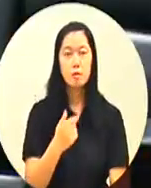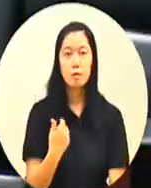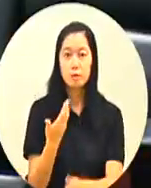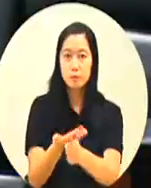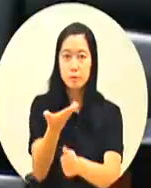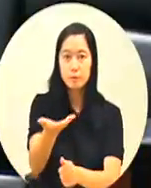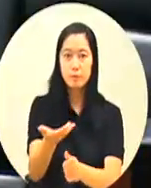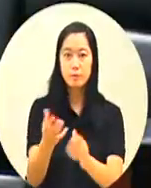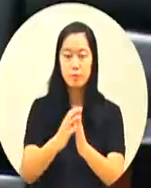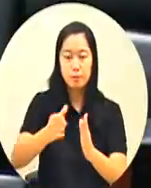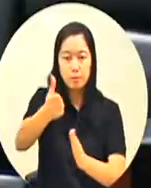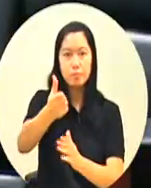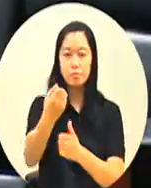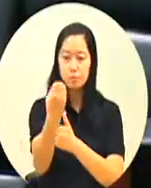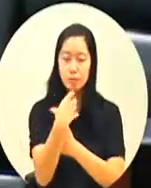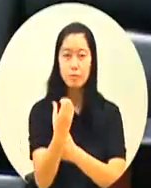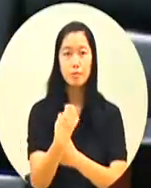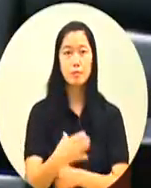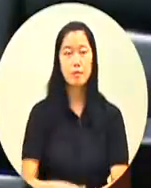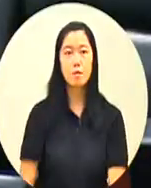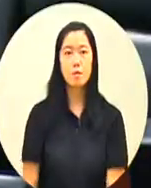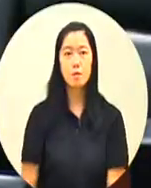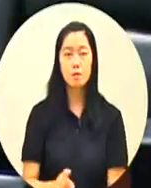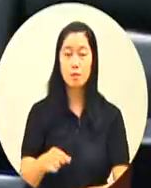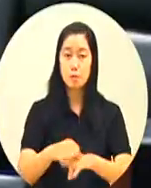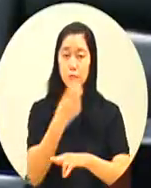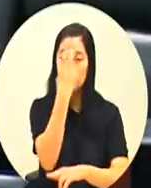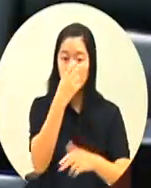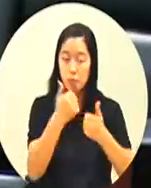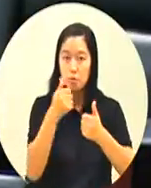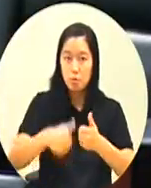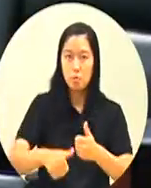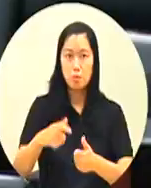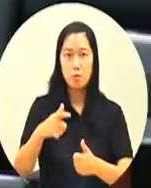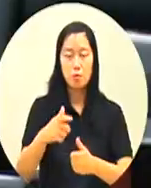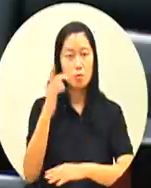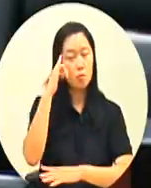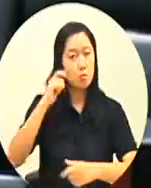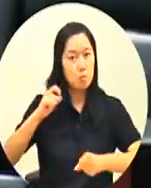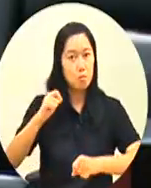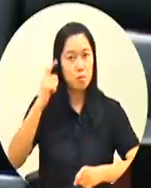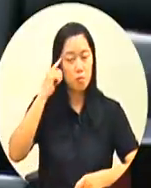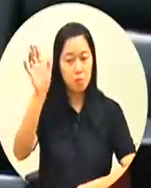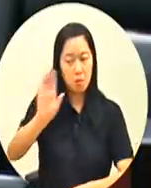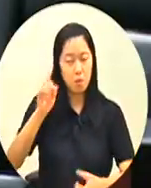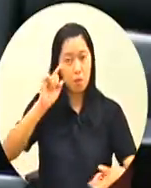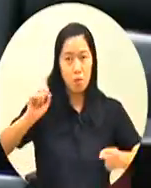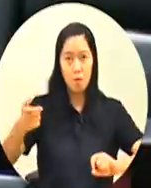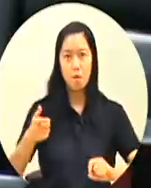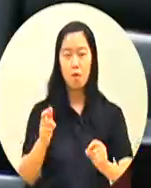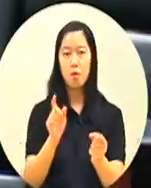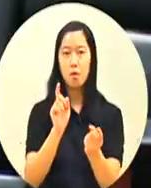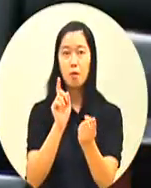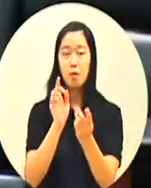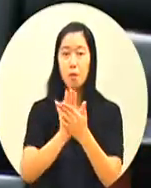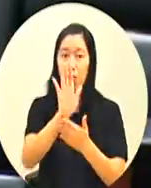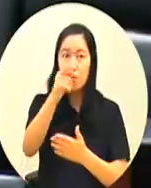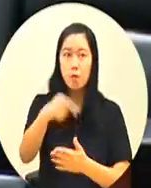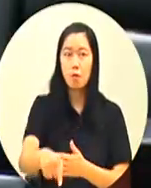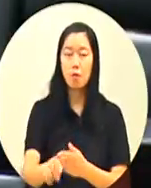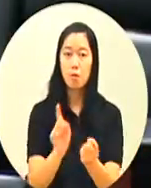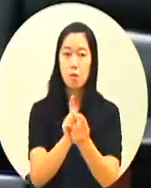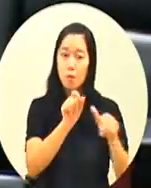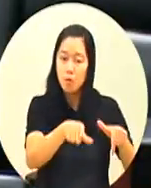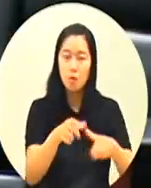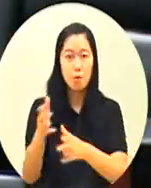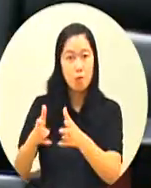长简单来说明一下这部分对于金管会天使基金的政策态度改变，然后我们未来再对这些产业希望争